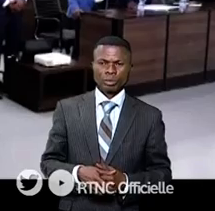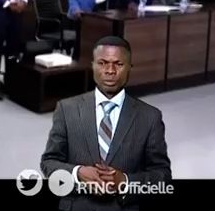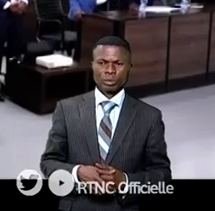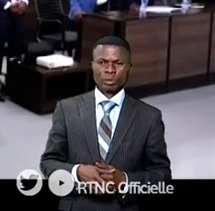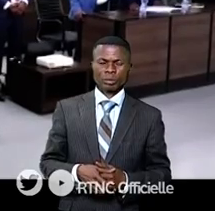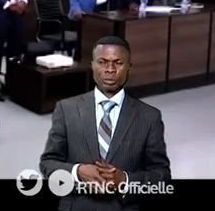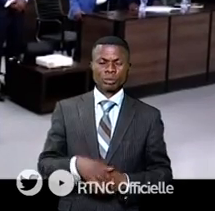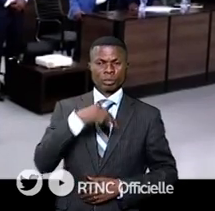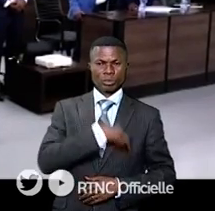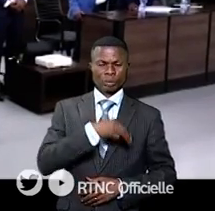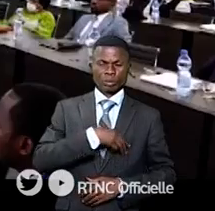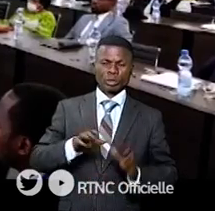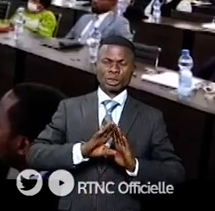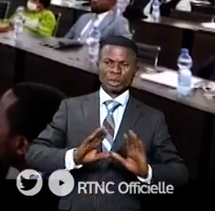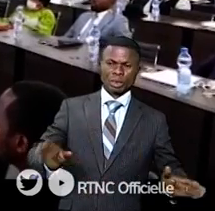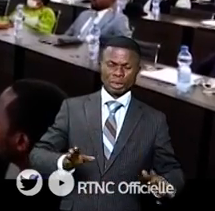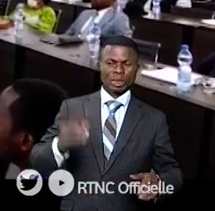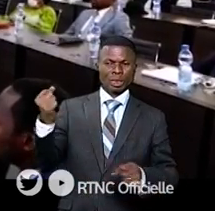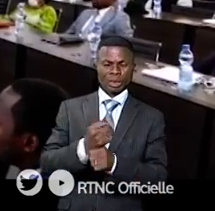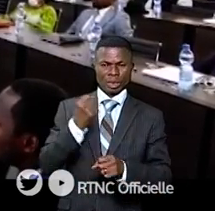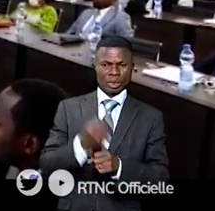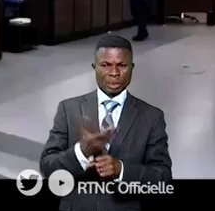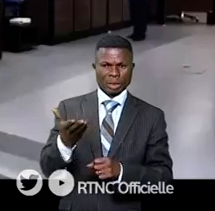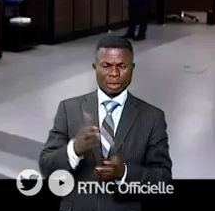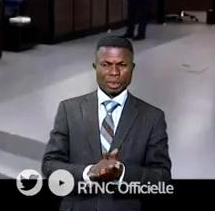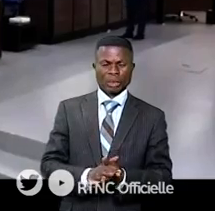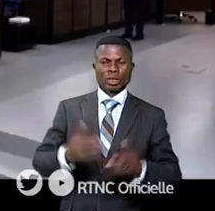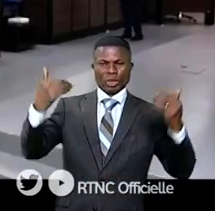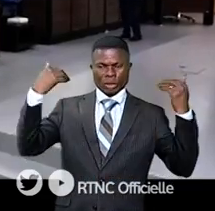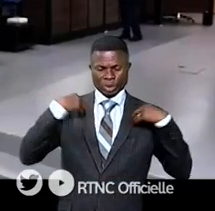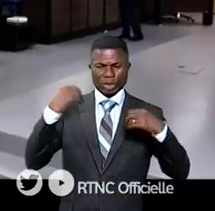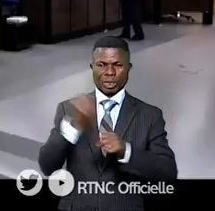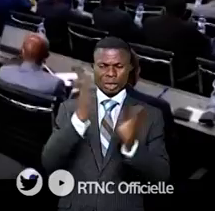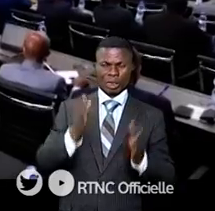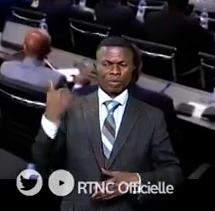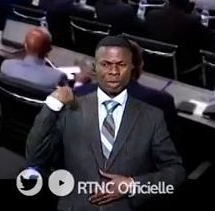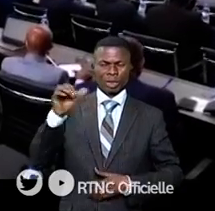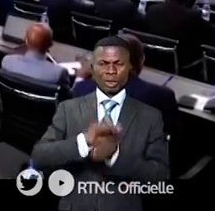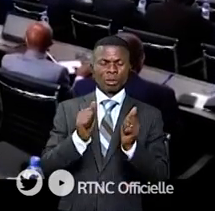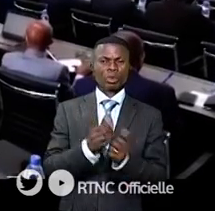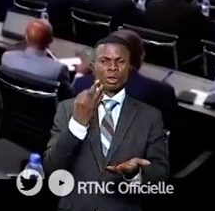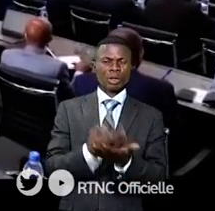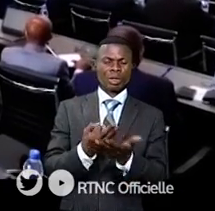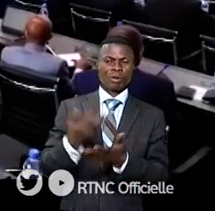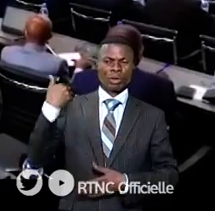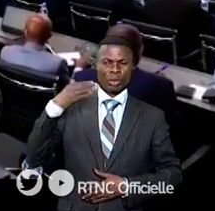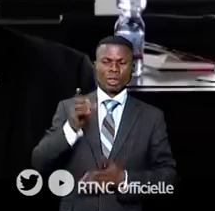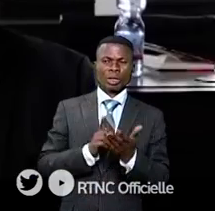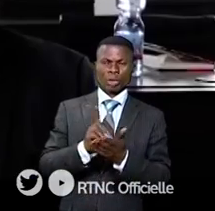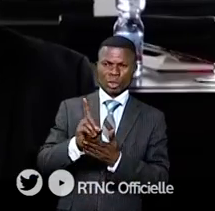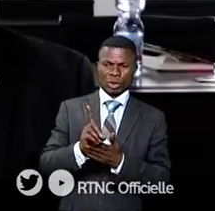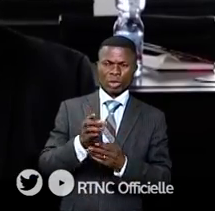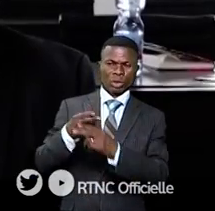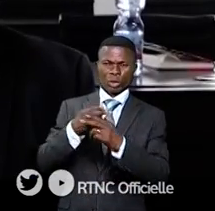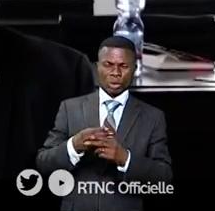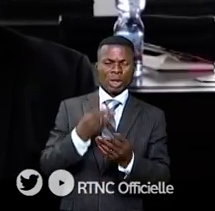Dans sa mission de capacitation professionnelle des agents et cadres de l'État, en matière des finances publiques, des douanes, d'assurance